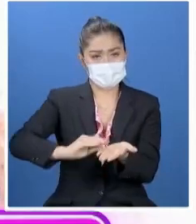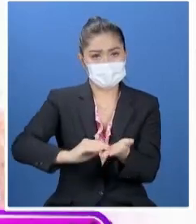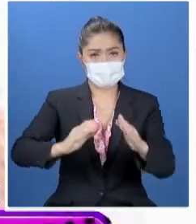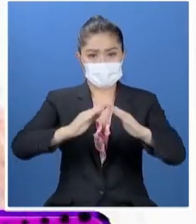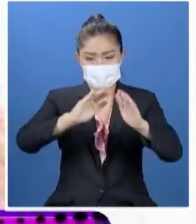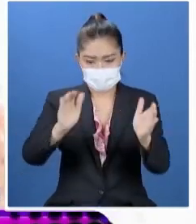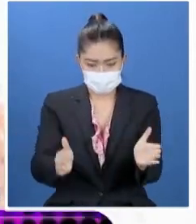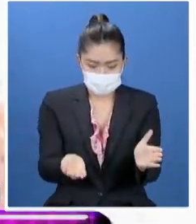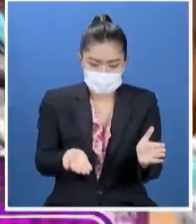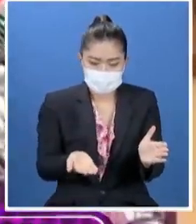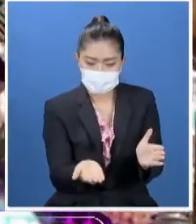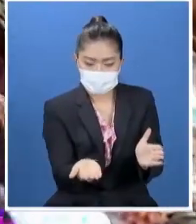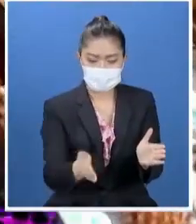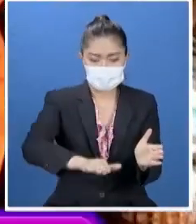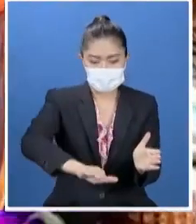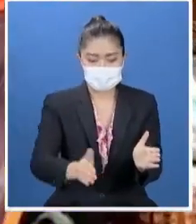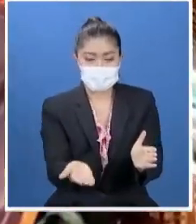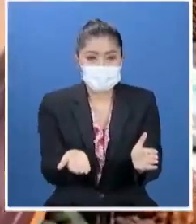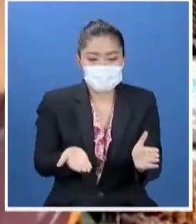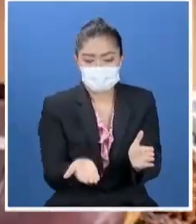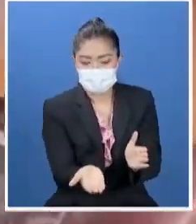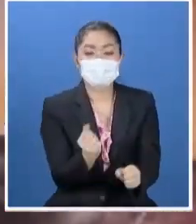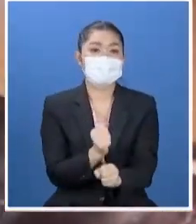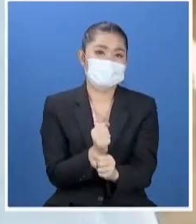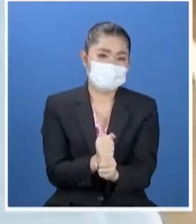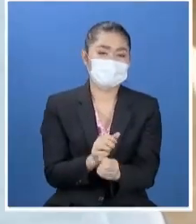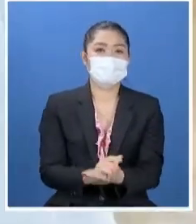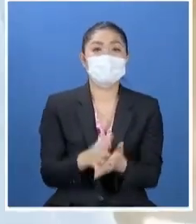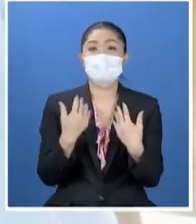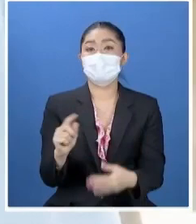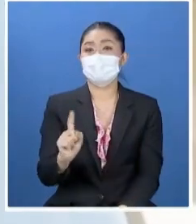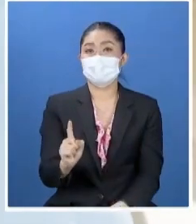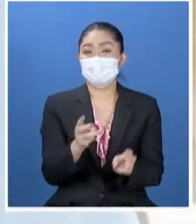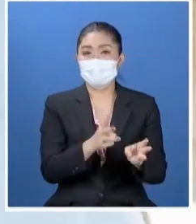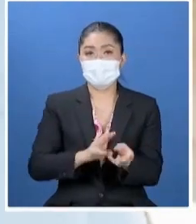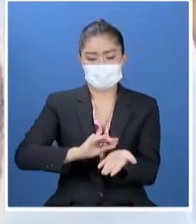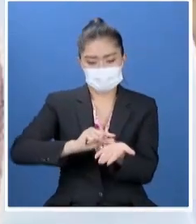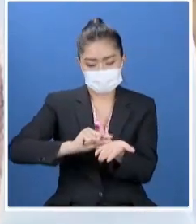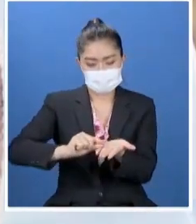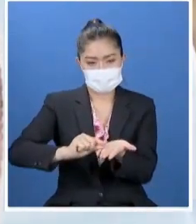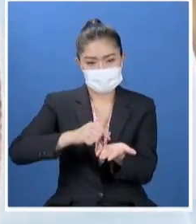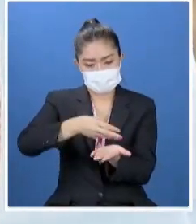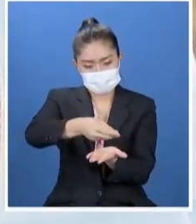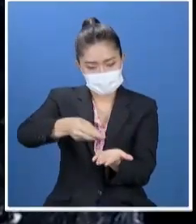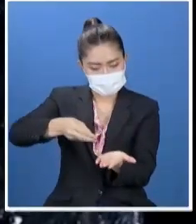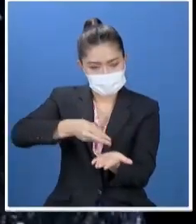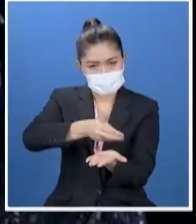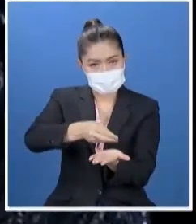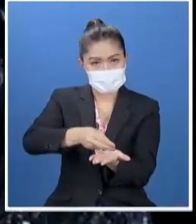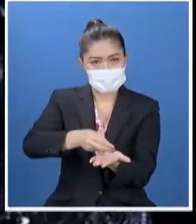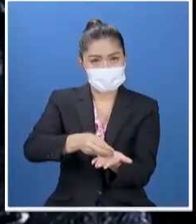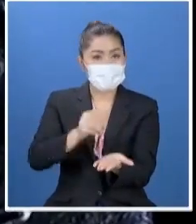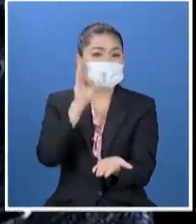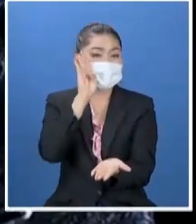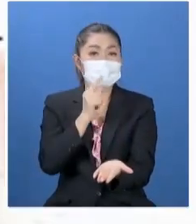ก่ออิฐแดงและฟืนไม้เงาะเอาไว้ด้านในเตาถ่านค่ะหลังจากนั้นนะคะก็นำแป้งที่โรยหน้าด้วยชีสและแฮมราดด้วยซอสมะเขือเ